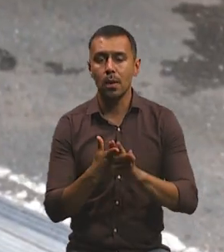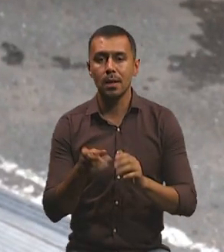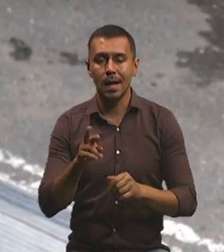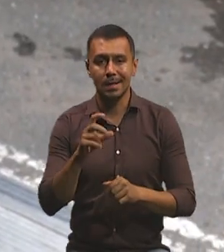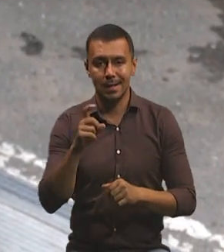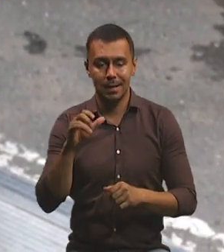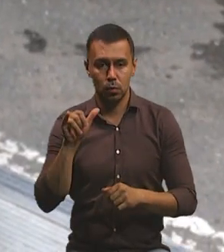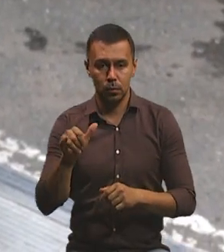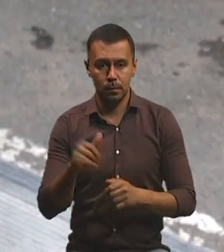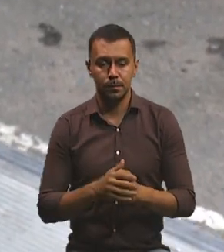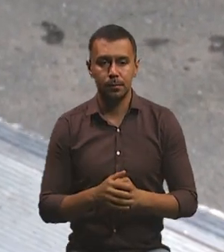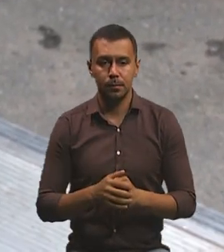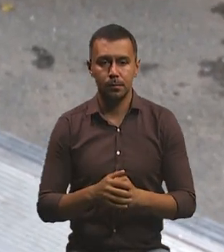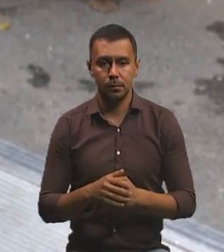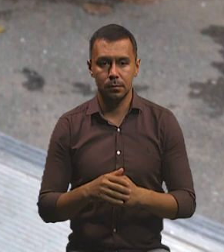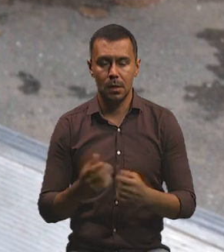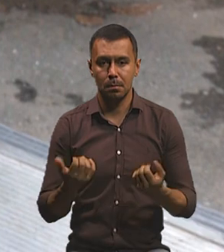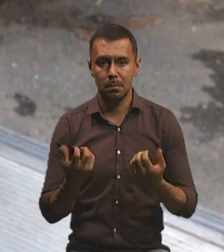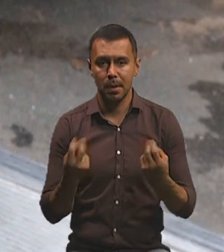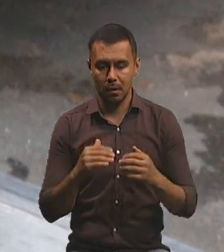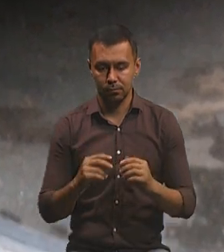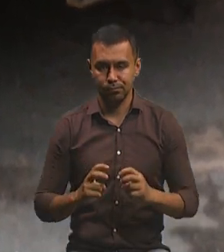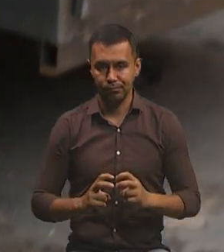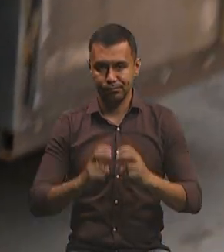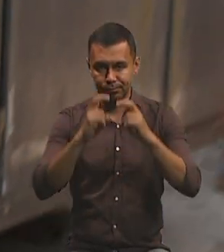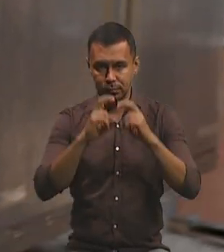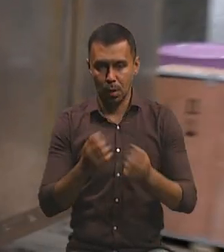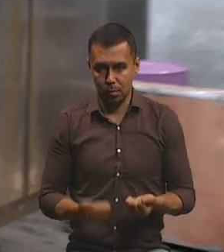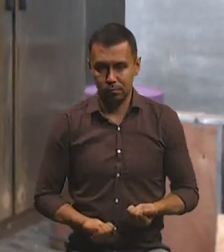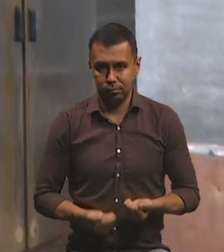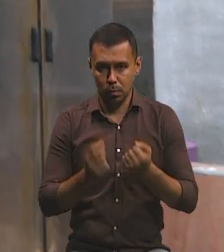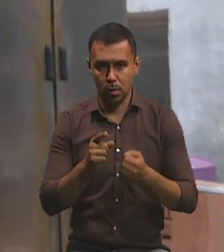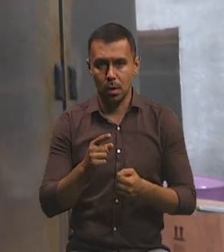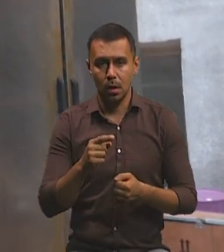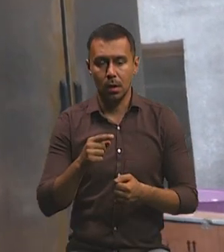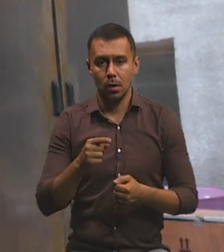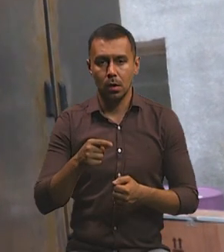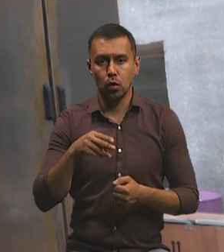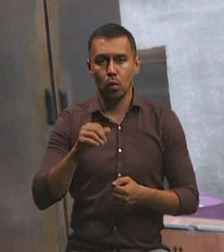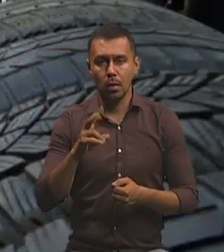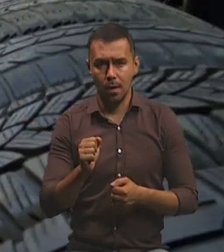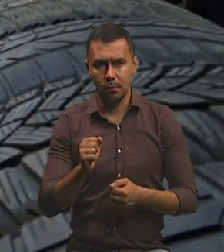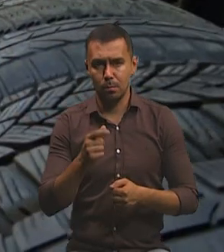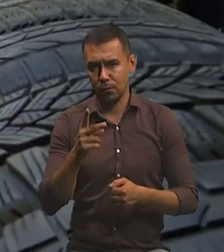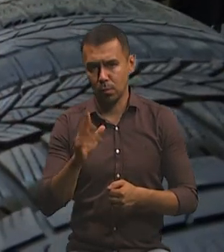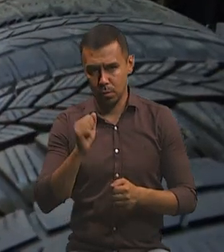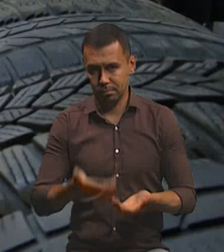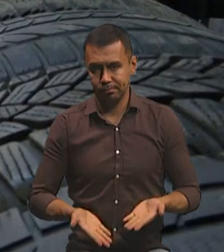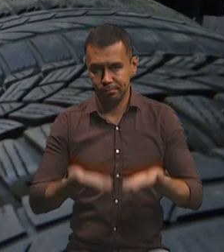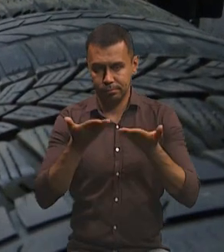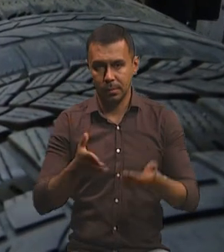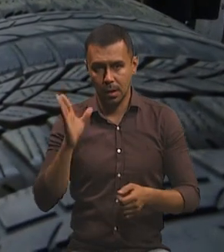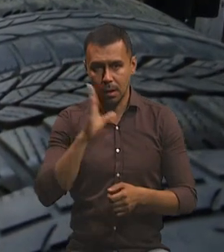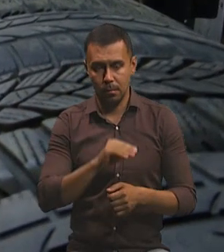ЗСУ. Обладнано гідравлічним підйомником, який може підносити 1,5 тонни вантажу, вирішили залишити його, якщо будуть